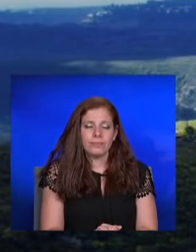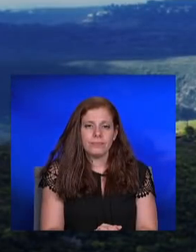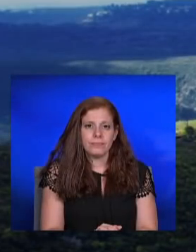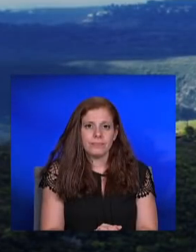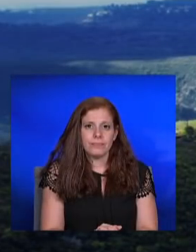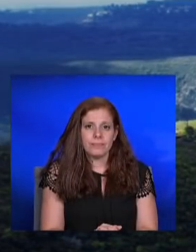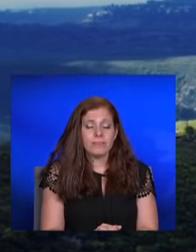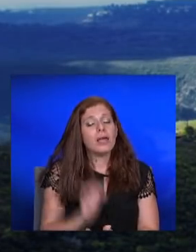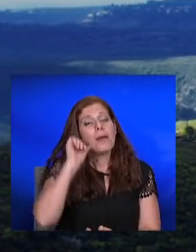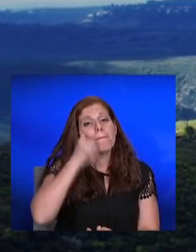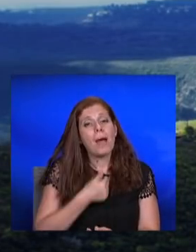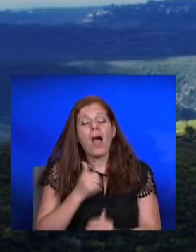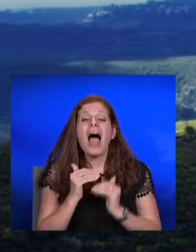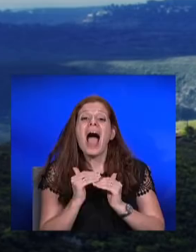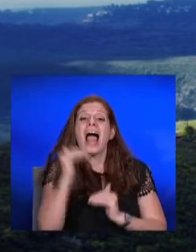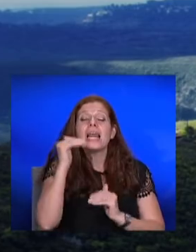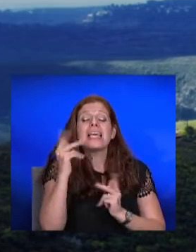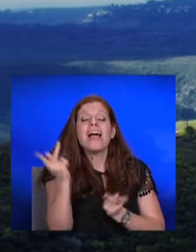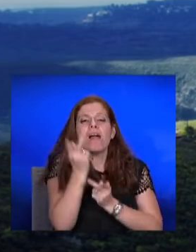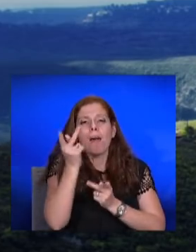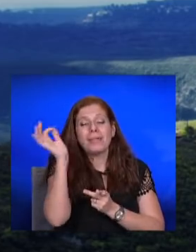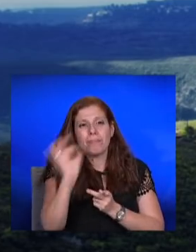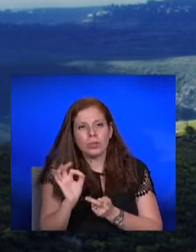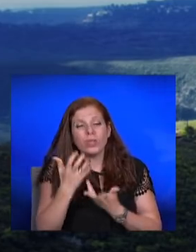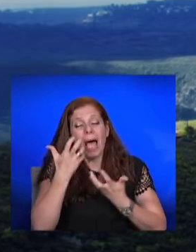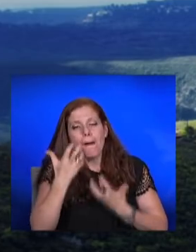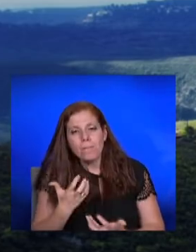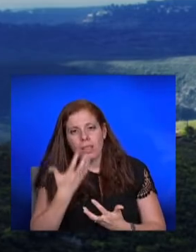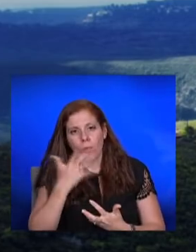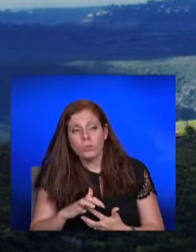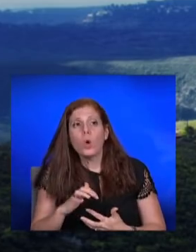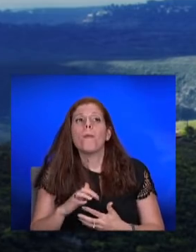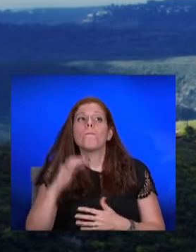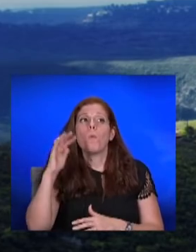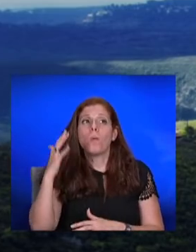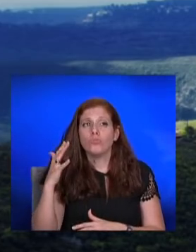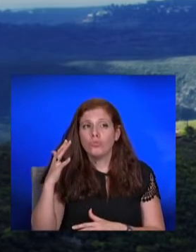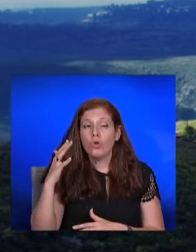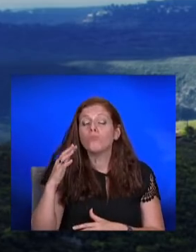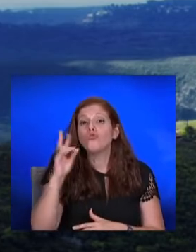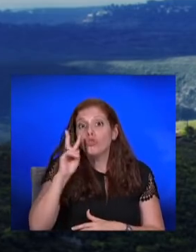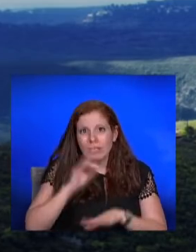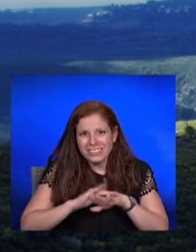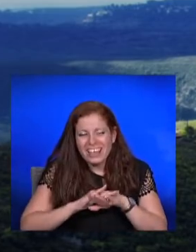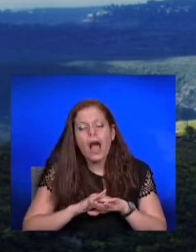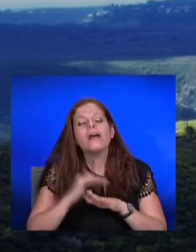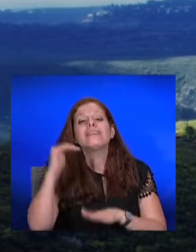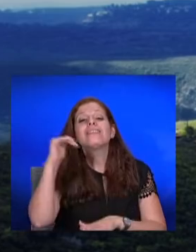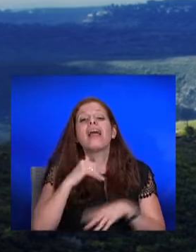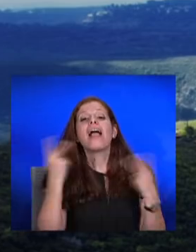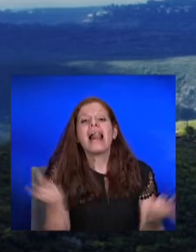קלה בטמפרטורות, הכבדה בעומס החום. ביום חמישי ירידה, יום שישי סליחה, ירידה קלה בטמפרטורות, קלה